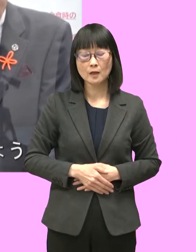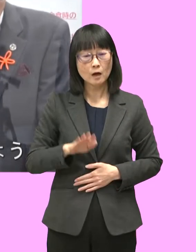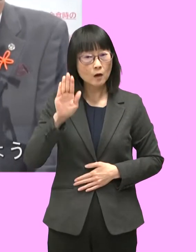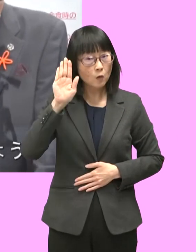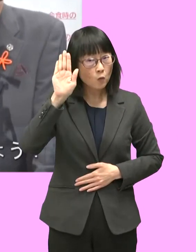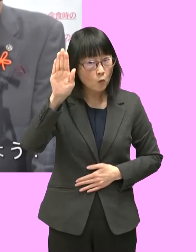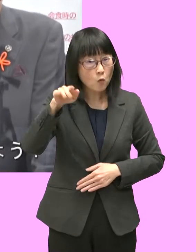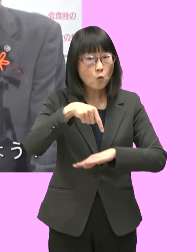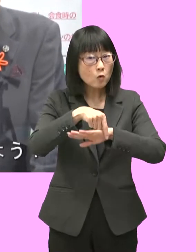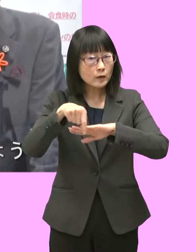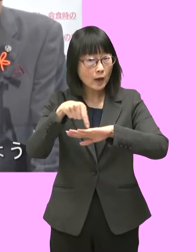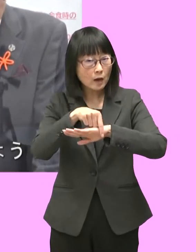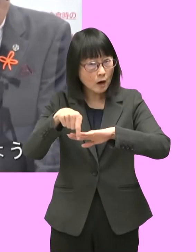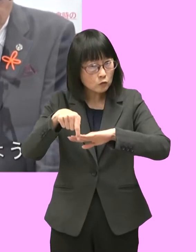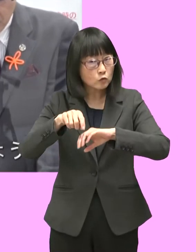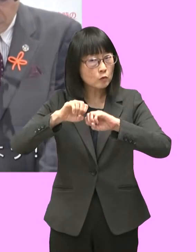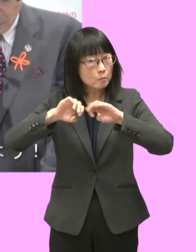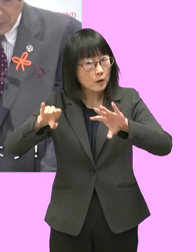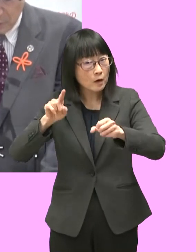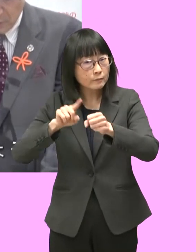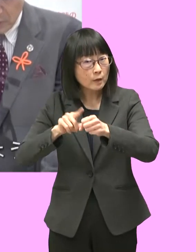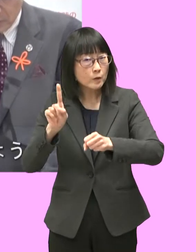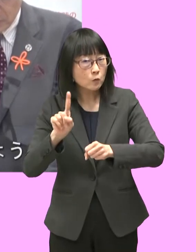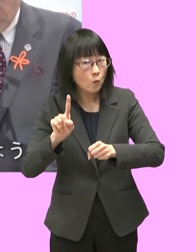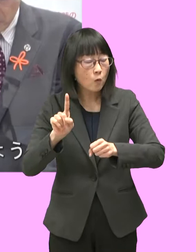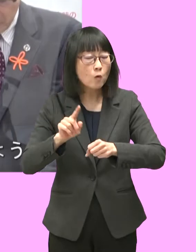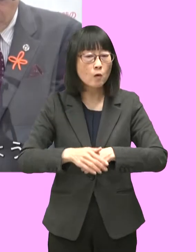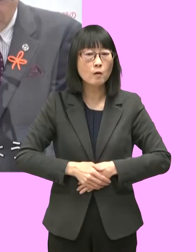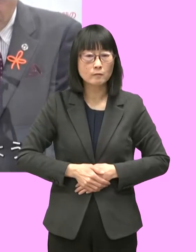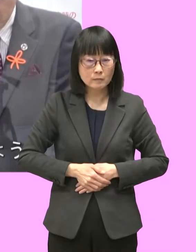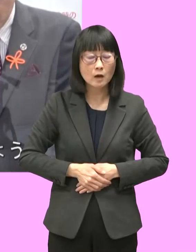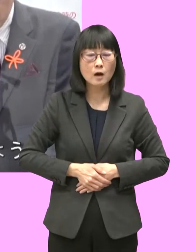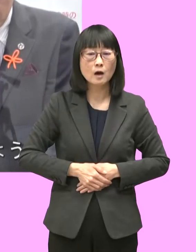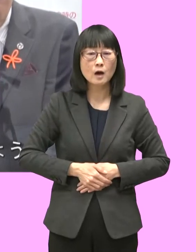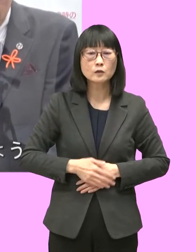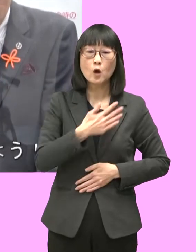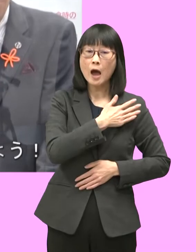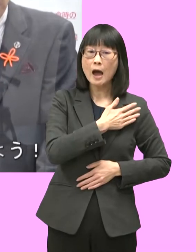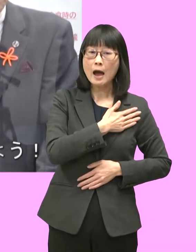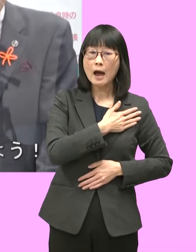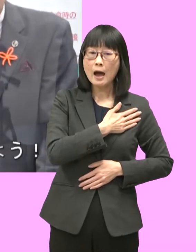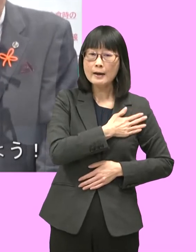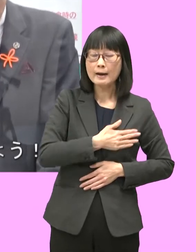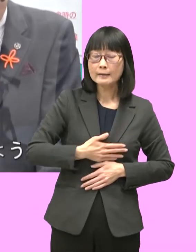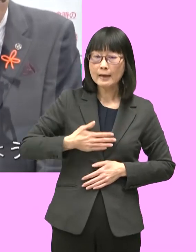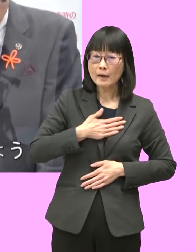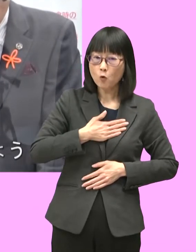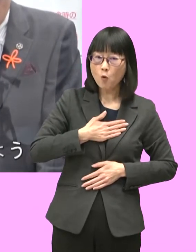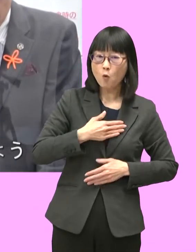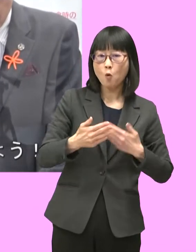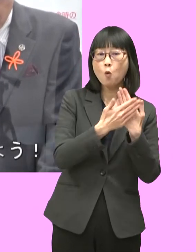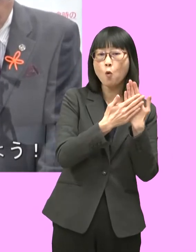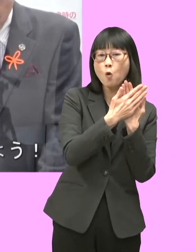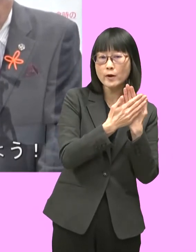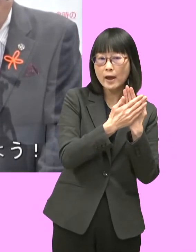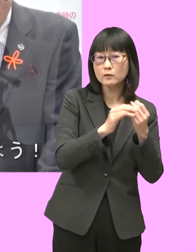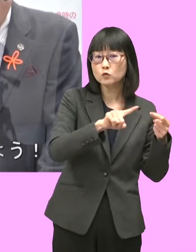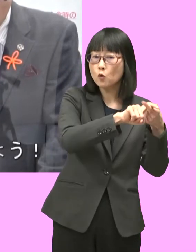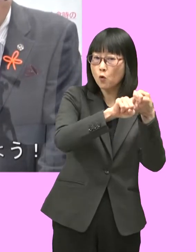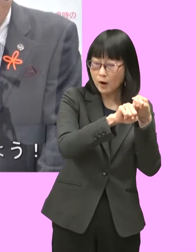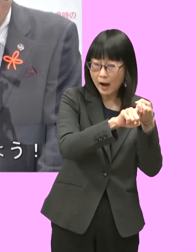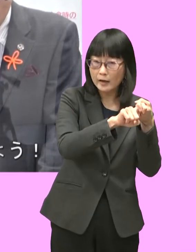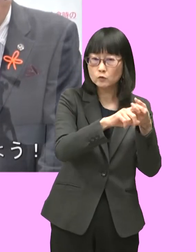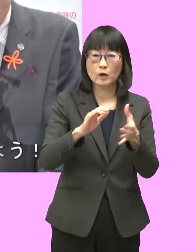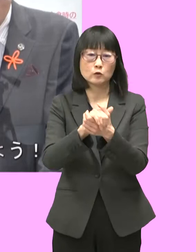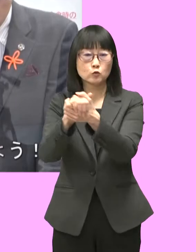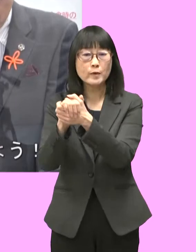ですね、各種健康保険協会とか組合に働きかけを行いまして、そして保